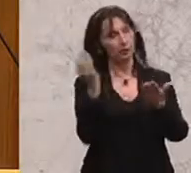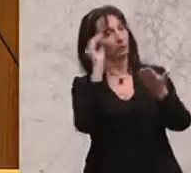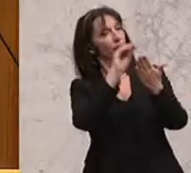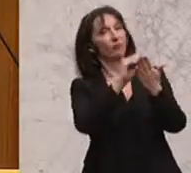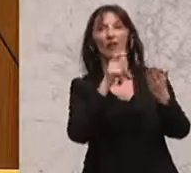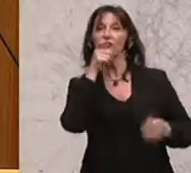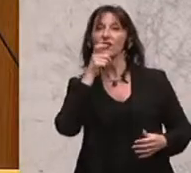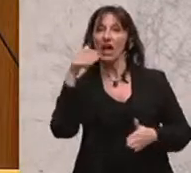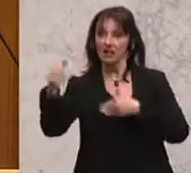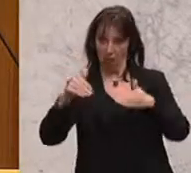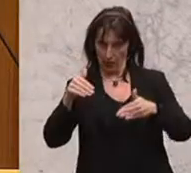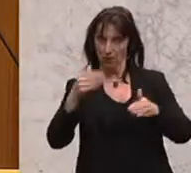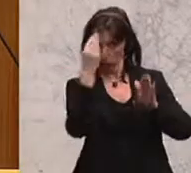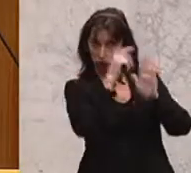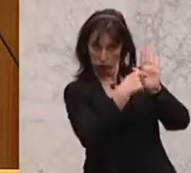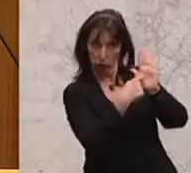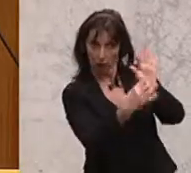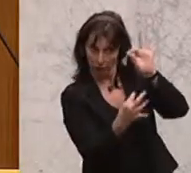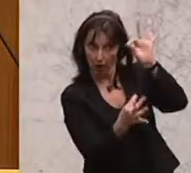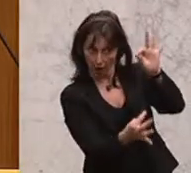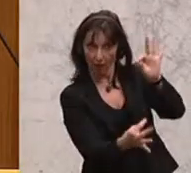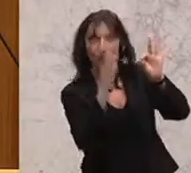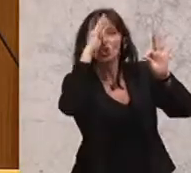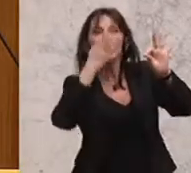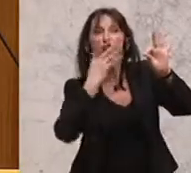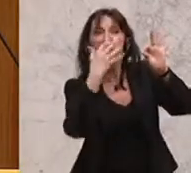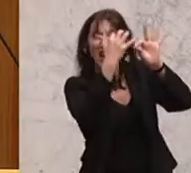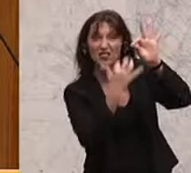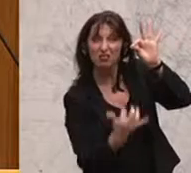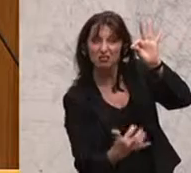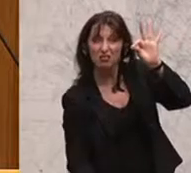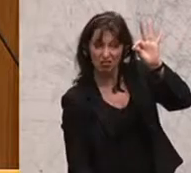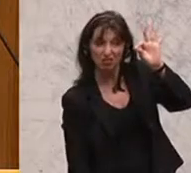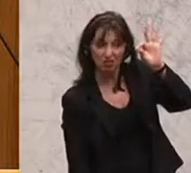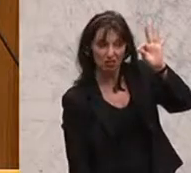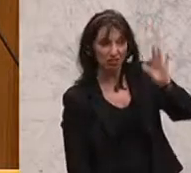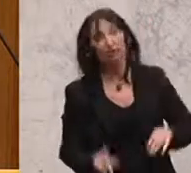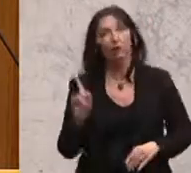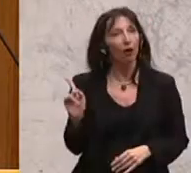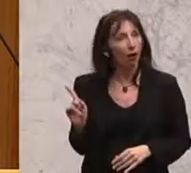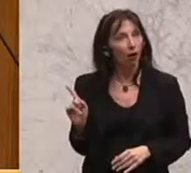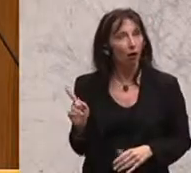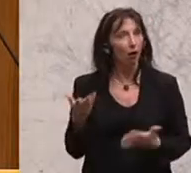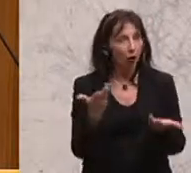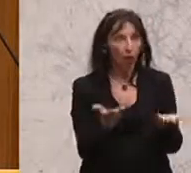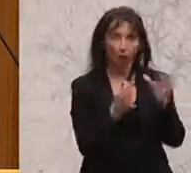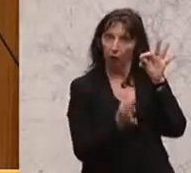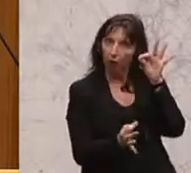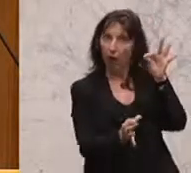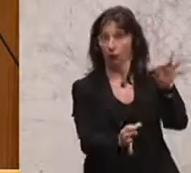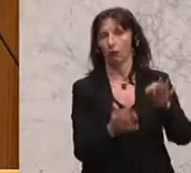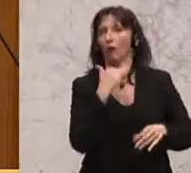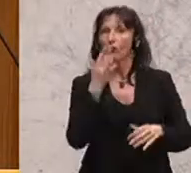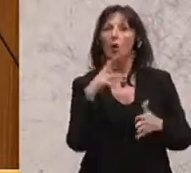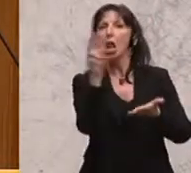Finanzministeriums. Ja, den kann man herzeigen, weil er so schwarz ist. Ja? Das ist klassifiziert vertraulich. Das ist mir jetzt aber wurscht, man